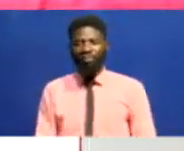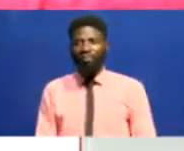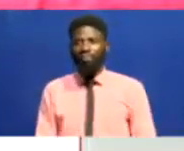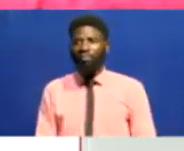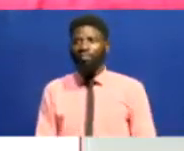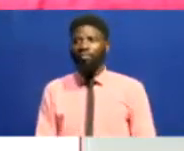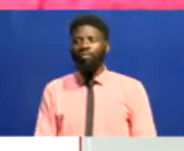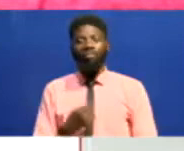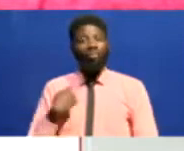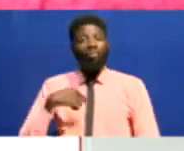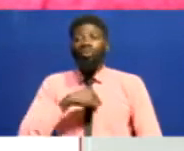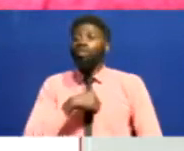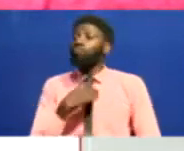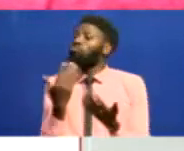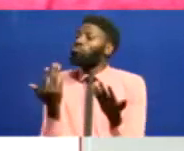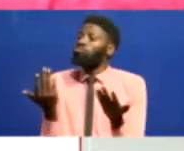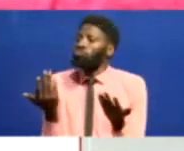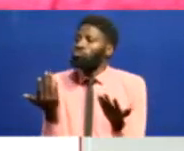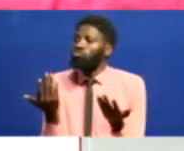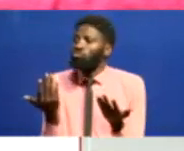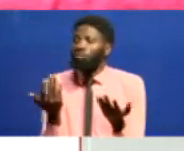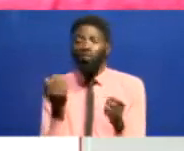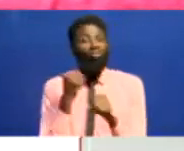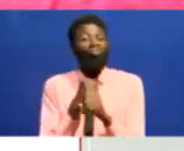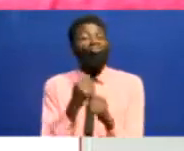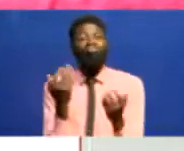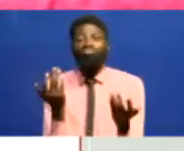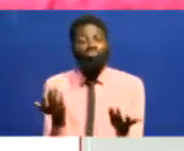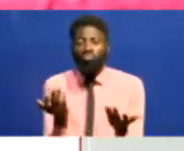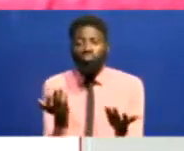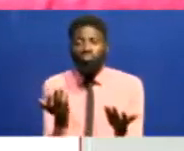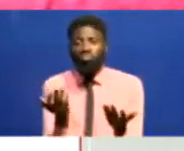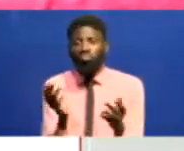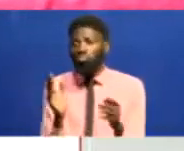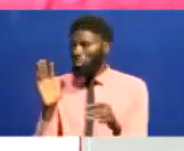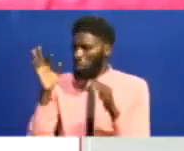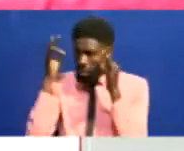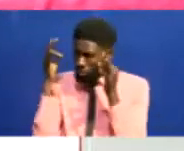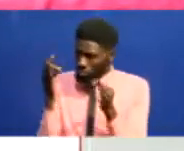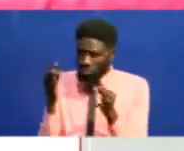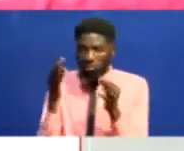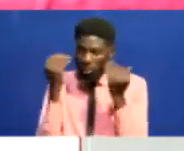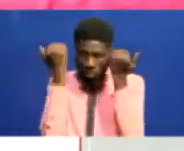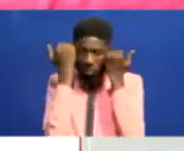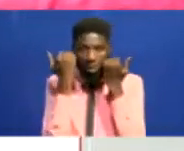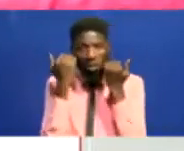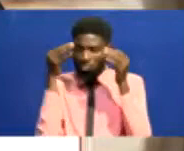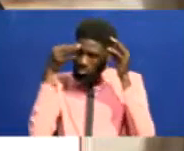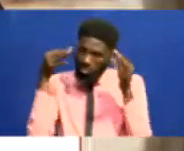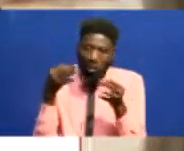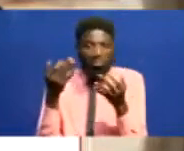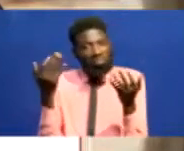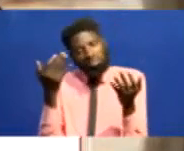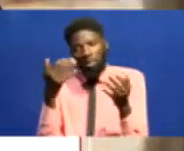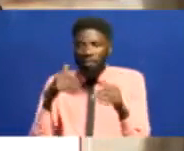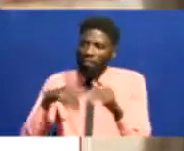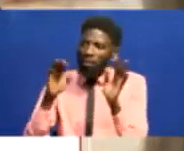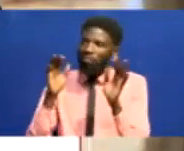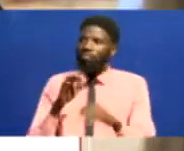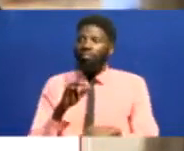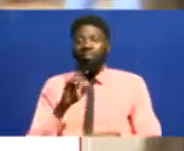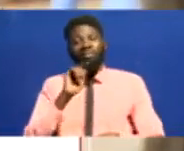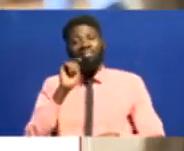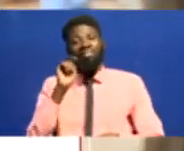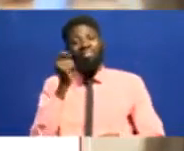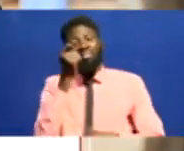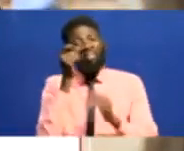Jua hatuna uwezo, itabidi tuende vile uamuzi koti imeweka uamuzi. Even if you tell a Kenyan that you are going to